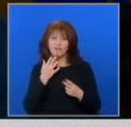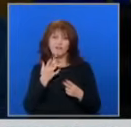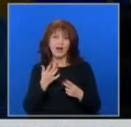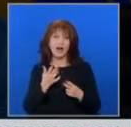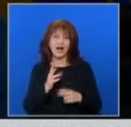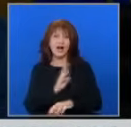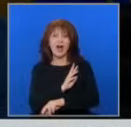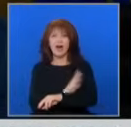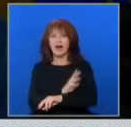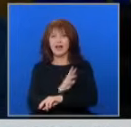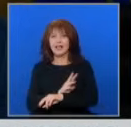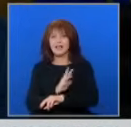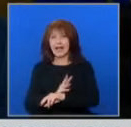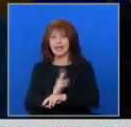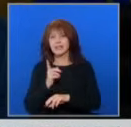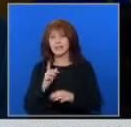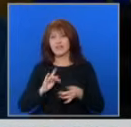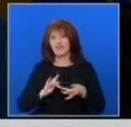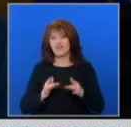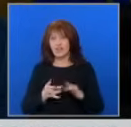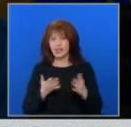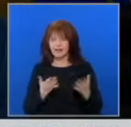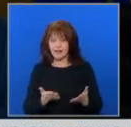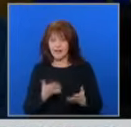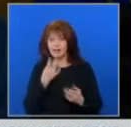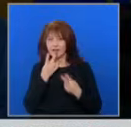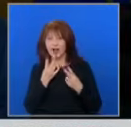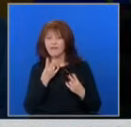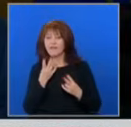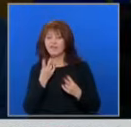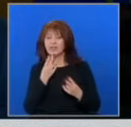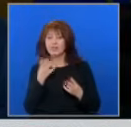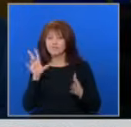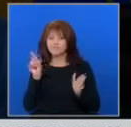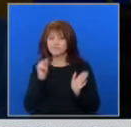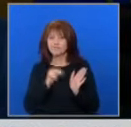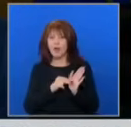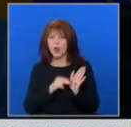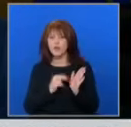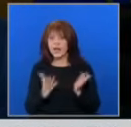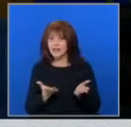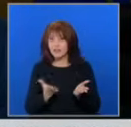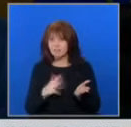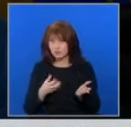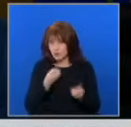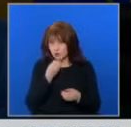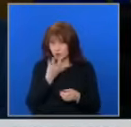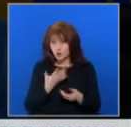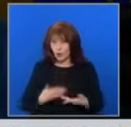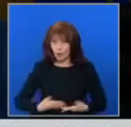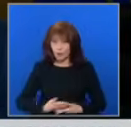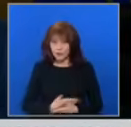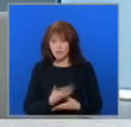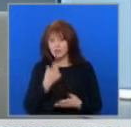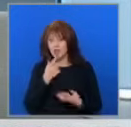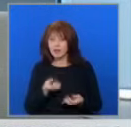един гражданин предварително да може да провери каква версия на софтуера е инсталирана на неговото устройство и в случай на необходимост